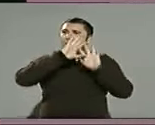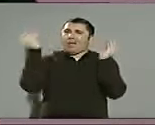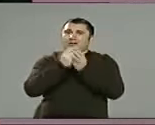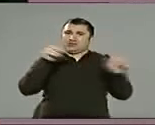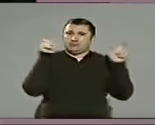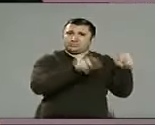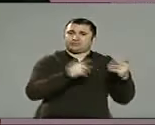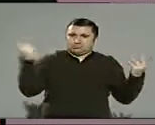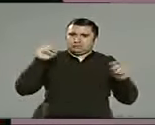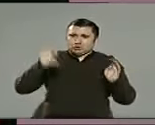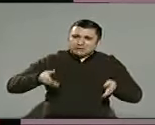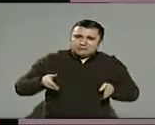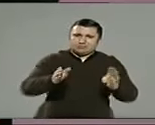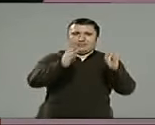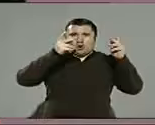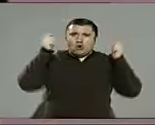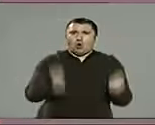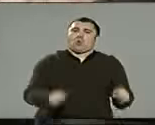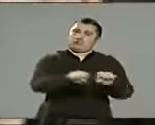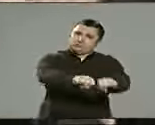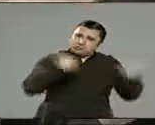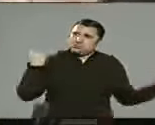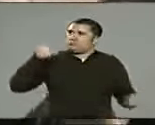gebracht werden, liebe Genossinnen und Genossen.